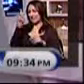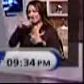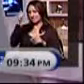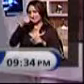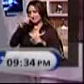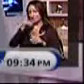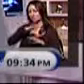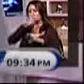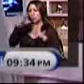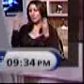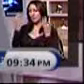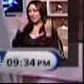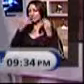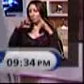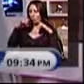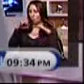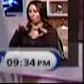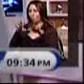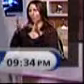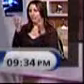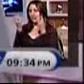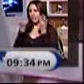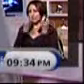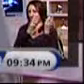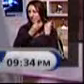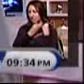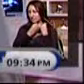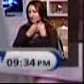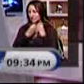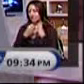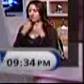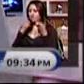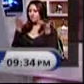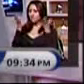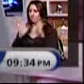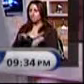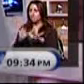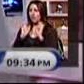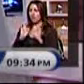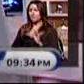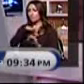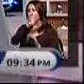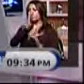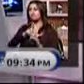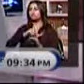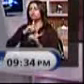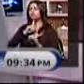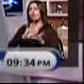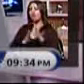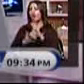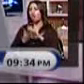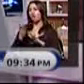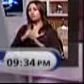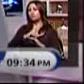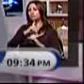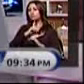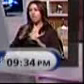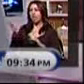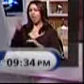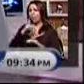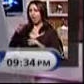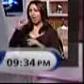الثورة. وده ده الجديد اللي الاخوان مش قادرين يفهموه، ان هم من كتر ما الناس فقدت ثقتهم في الاخوان